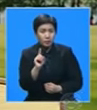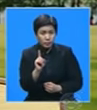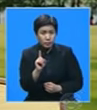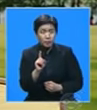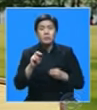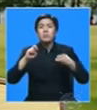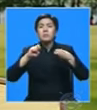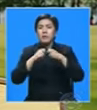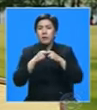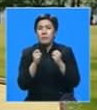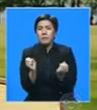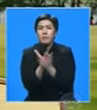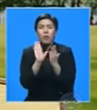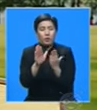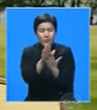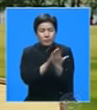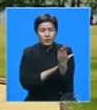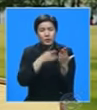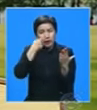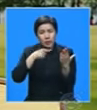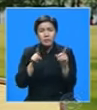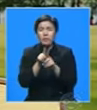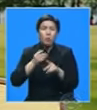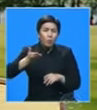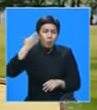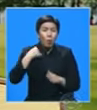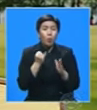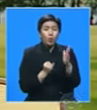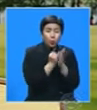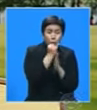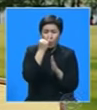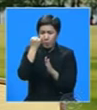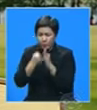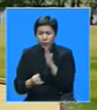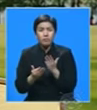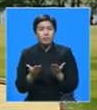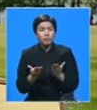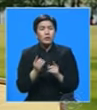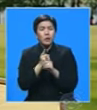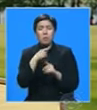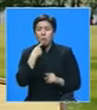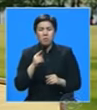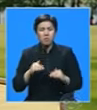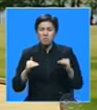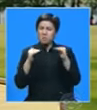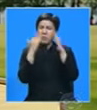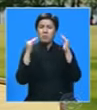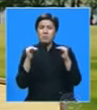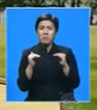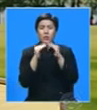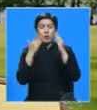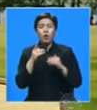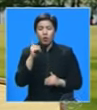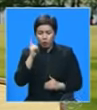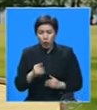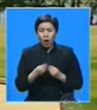กิดปัญหากับประเทศชาตินะครับอย่างที่เคยเกิดมาแล้วนะจะผิดจะถูกไปว่ากันมาอีกทีนะครับส่วนใหญ่มักจะอ้างว่าไม่ชอบทำนะครับให้เวล